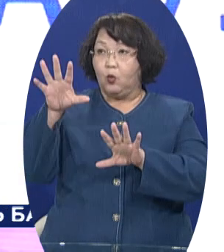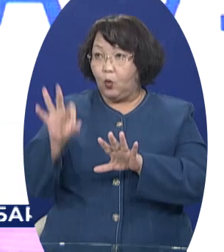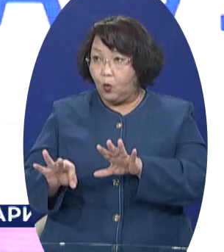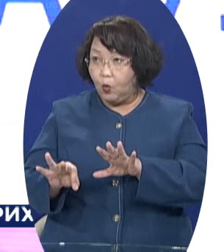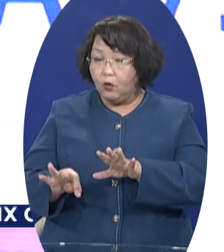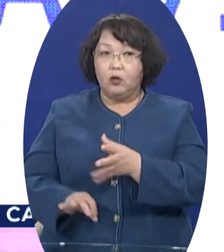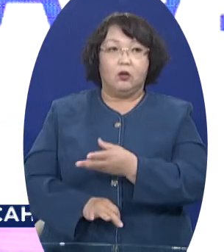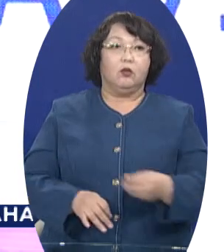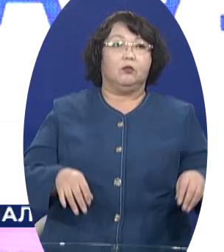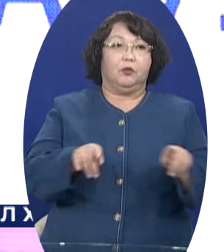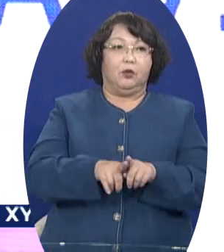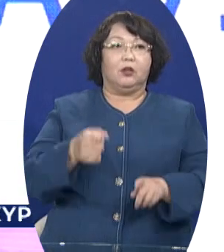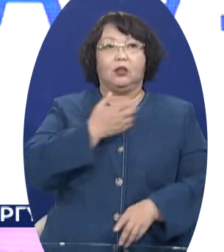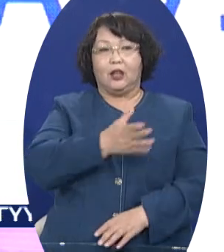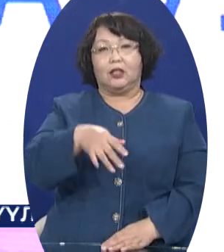тэтгэвэр цалин.